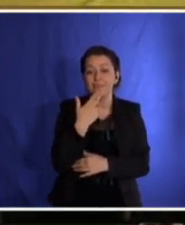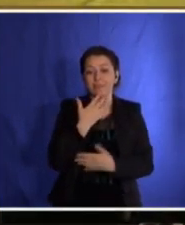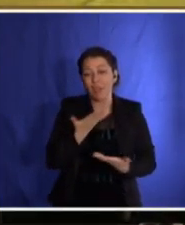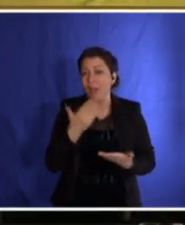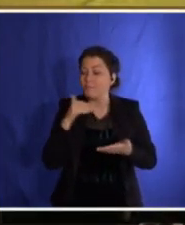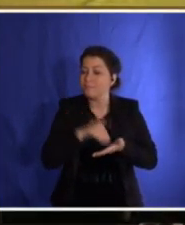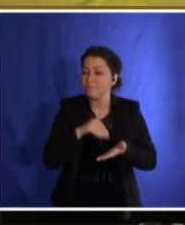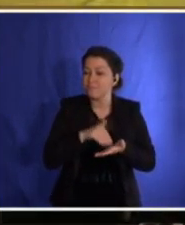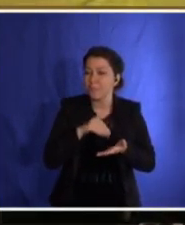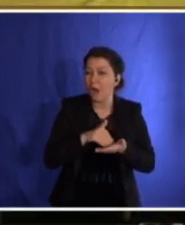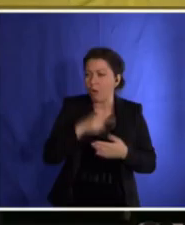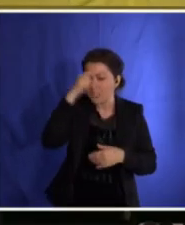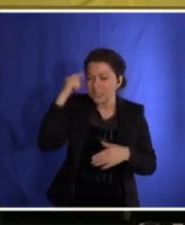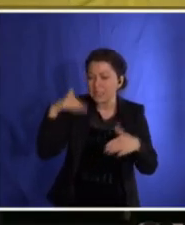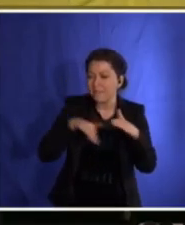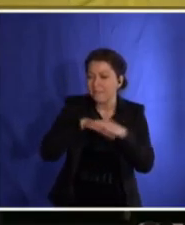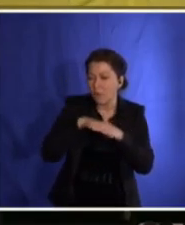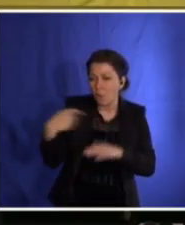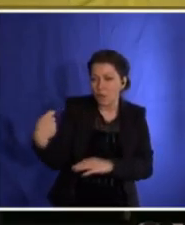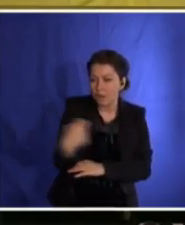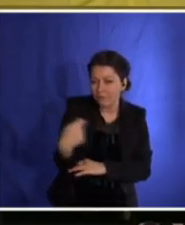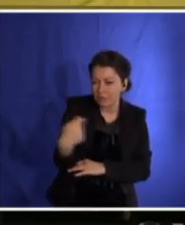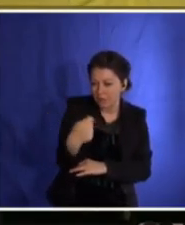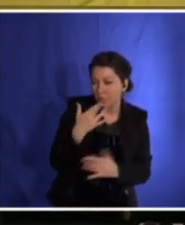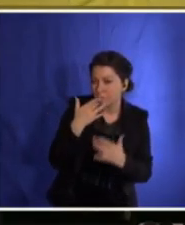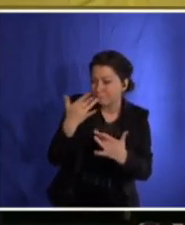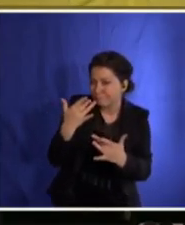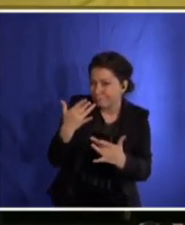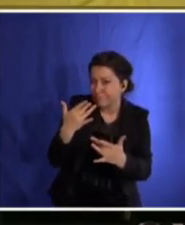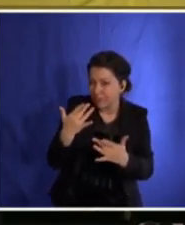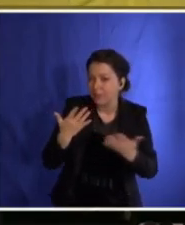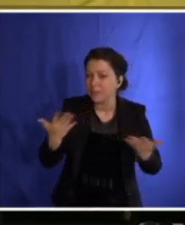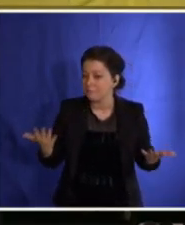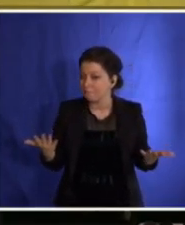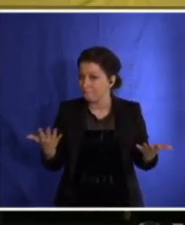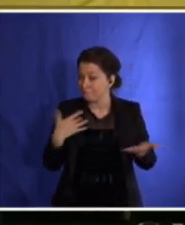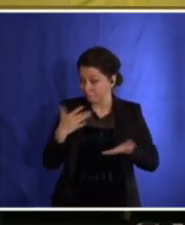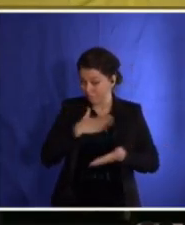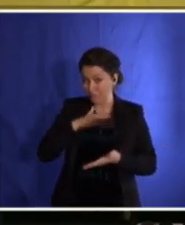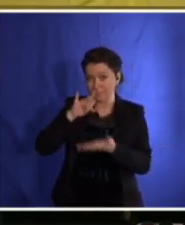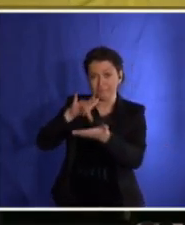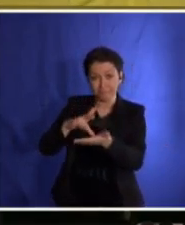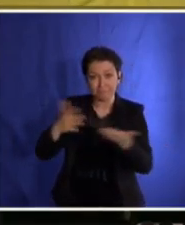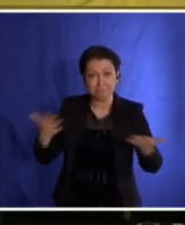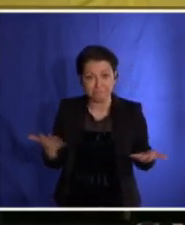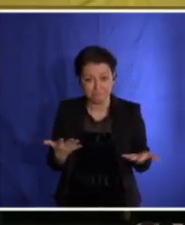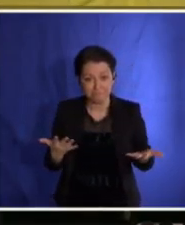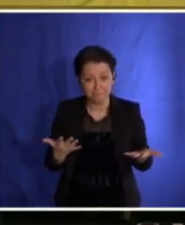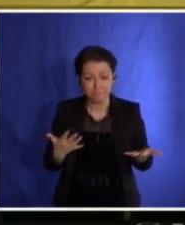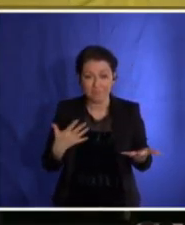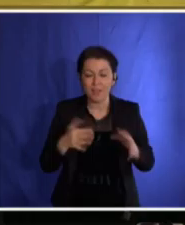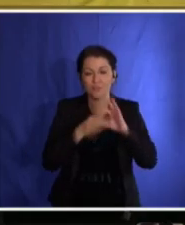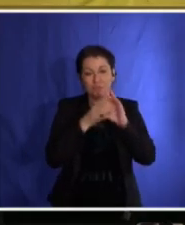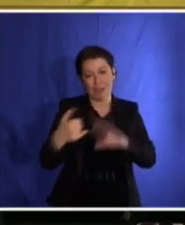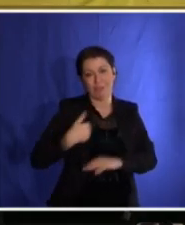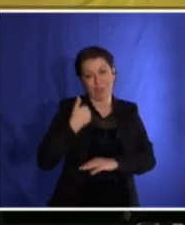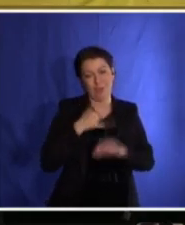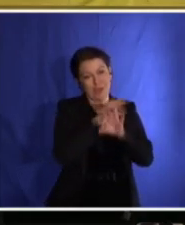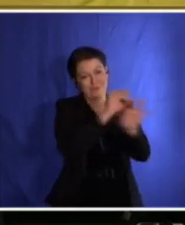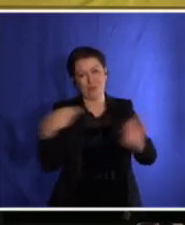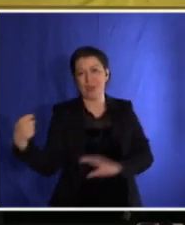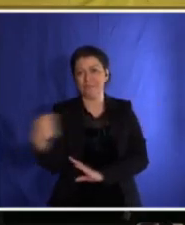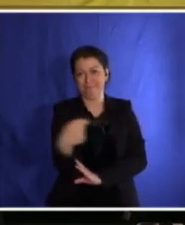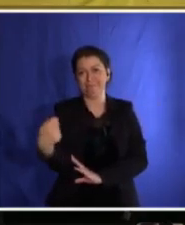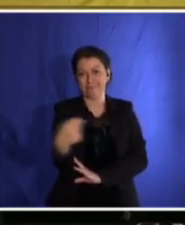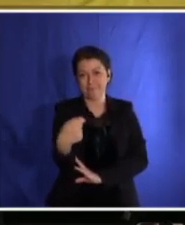Investitionsratschlag wollen, denen darf ich einen geben. Investiert in die Jugend, denn